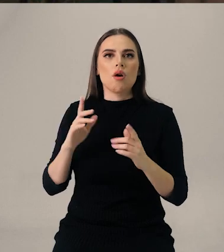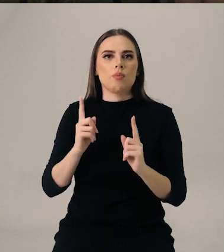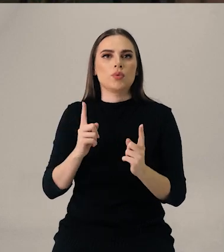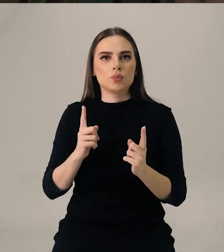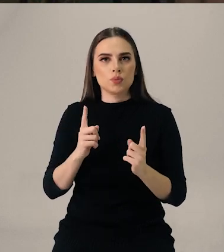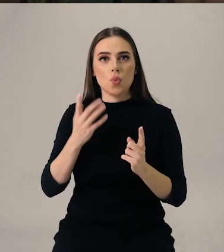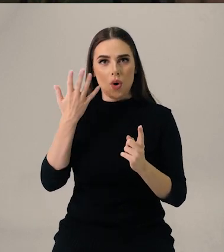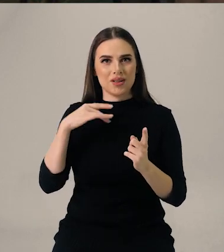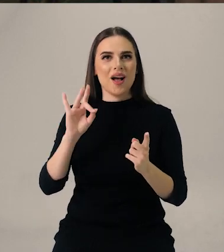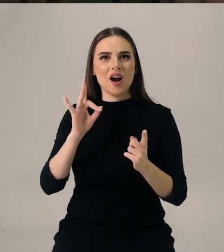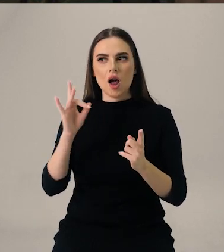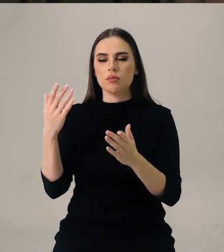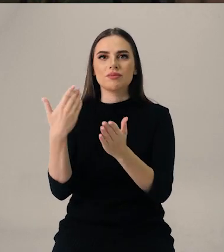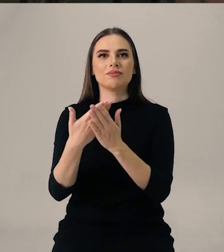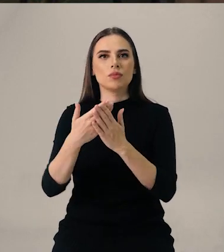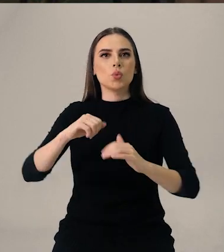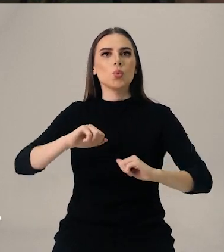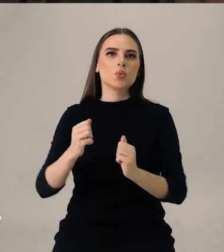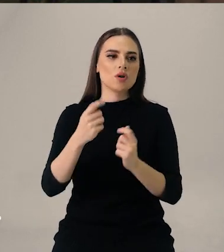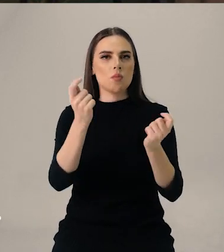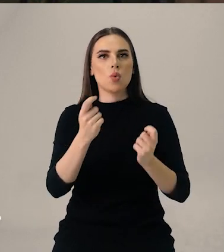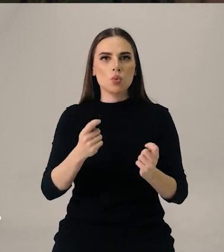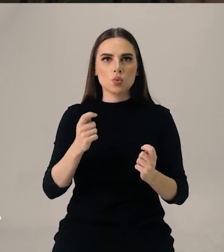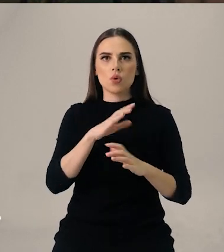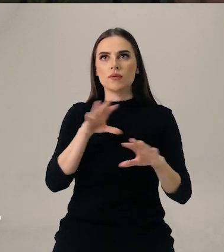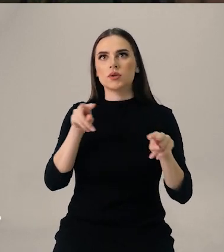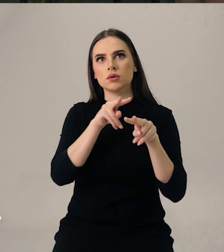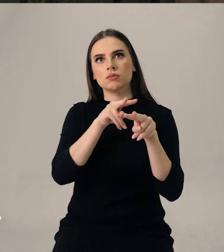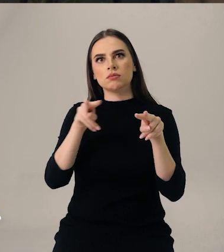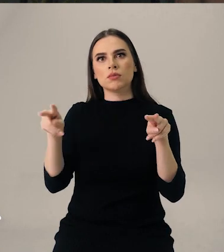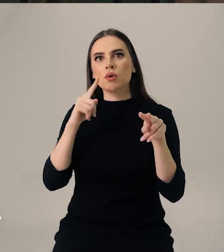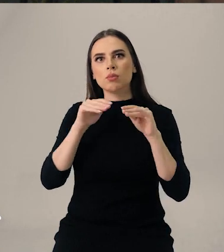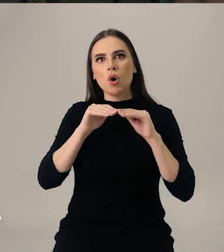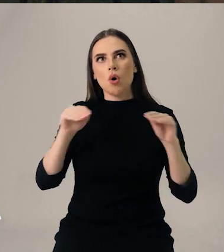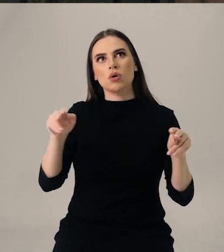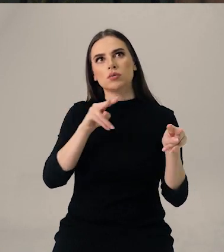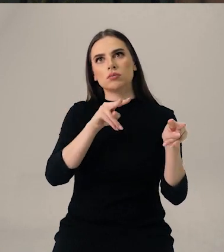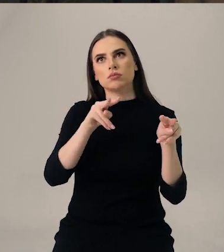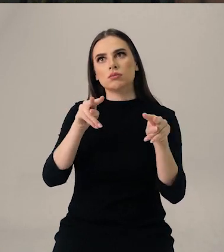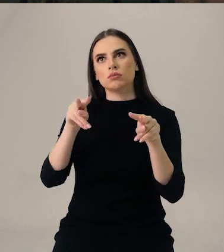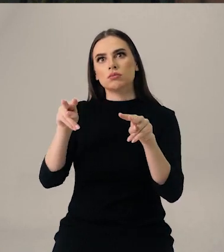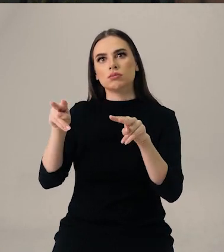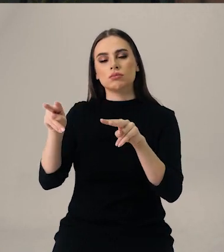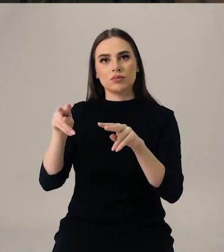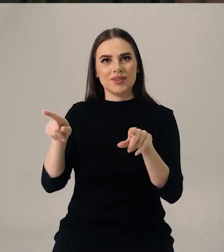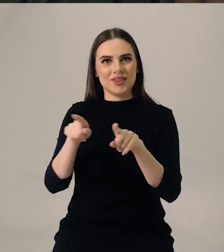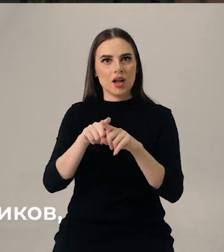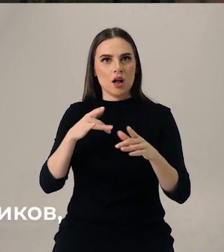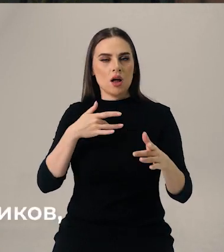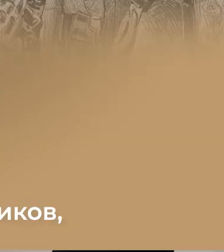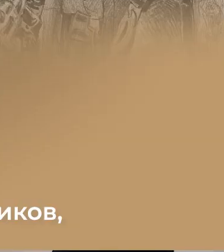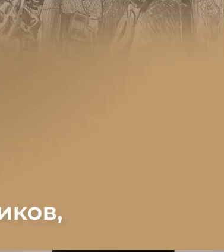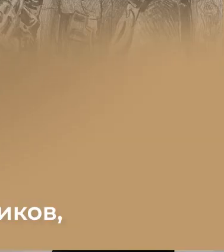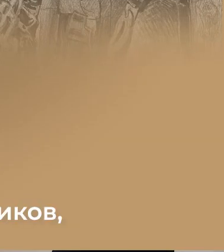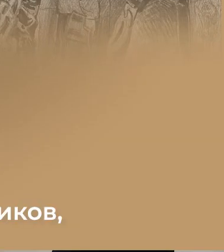Когда Репин презентовал Ивана Грозного друзьям-художникам, они несколько минут молча смотрели на картину. Такая же реакция наблюдалась у